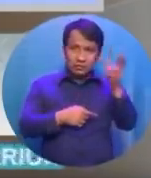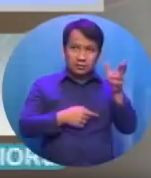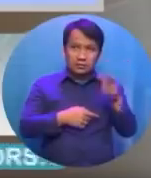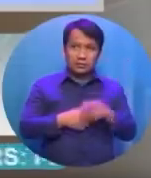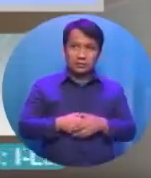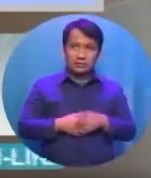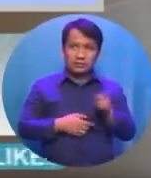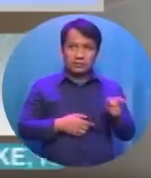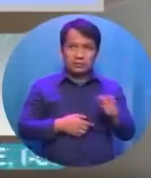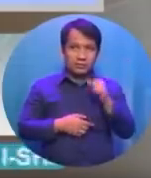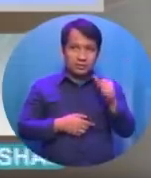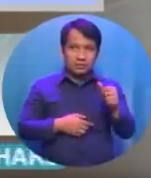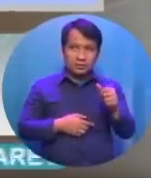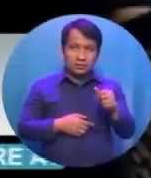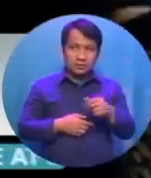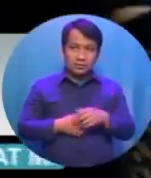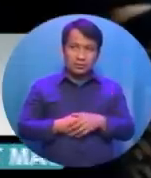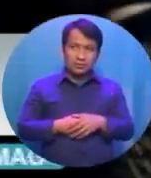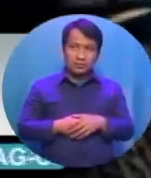Rene, ang tatay mo.